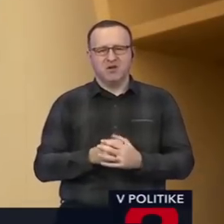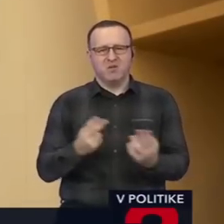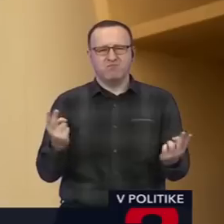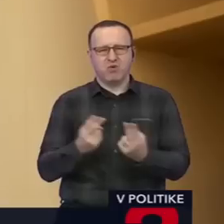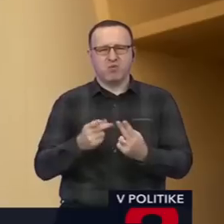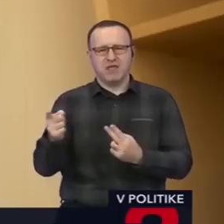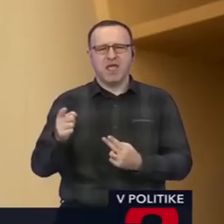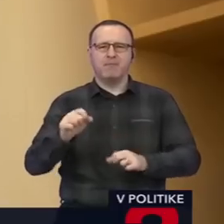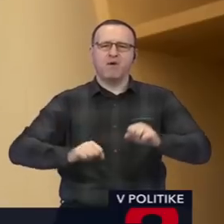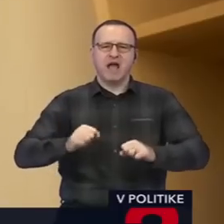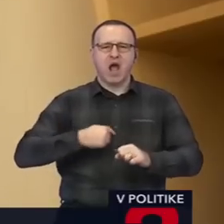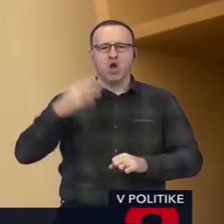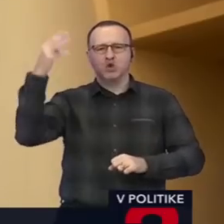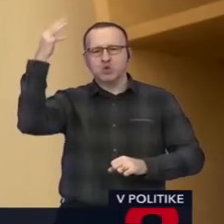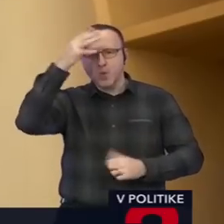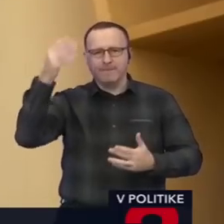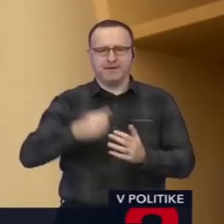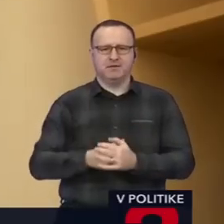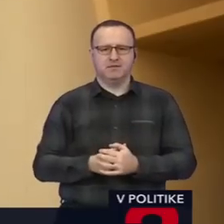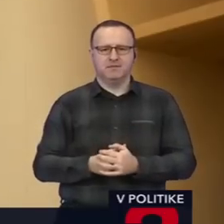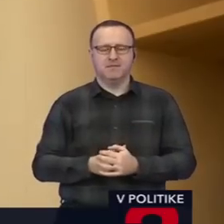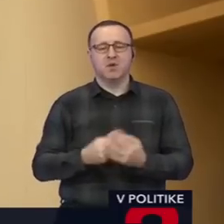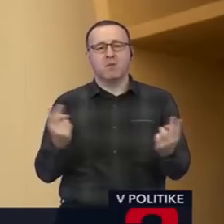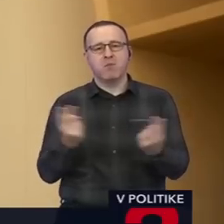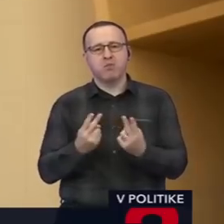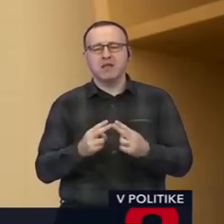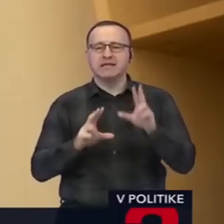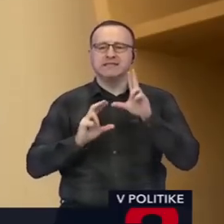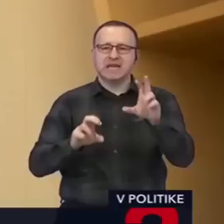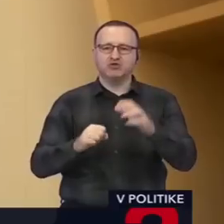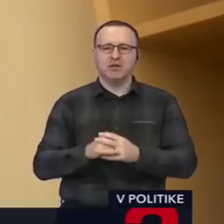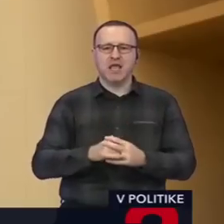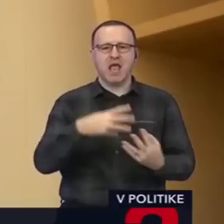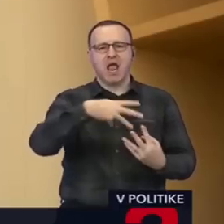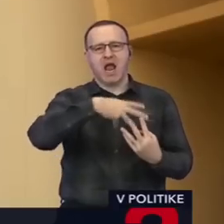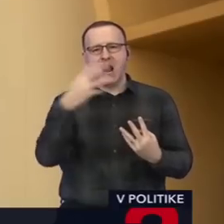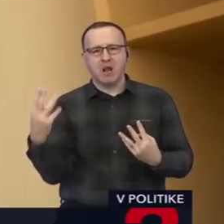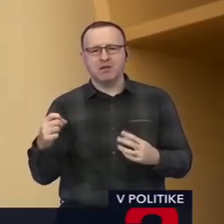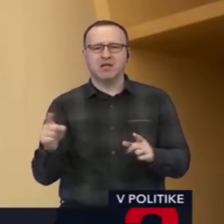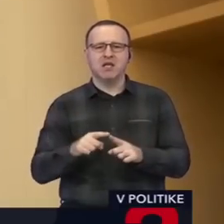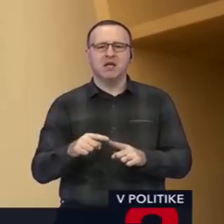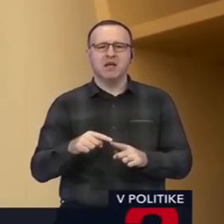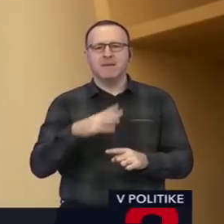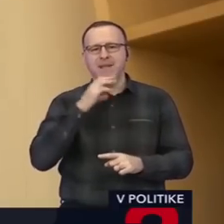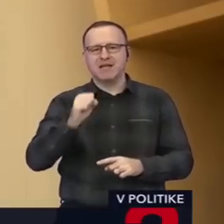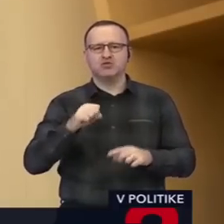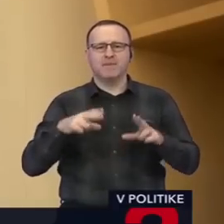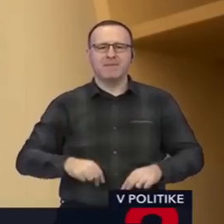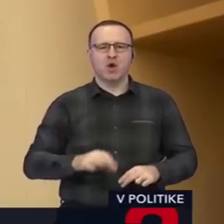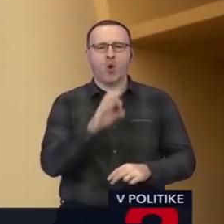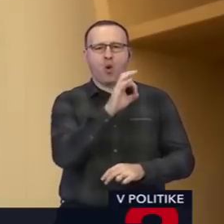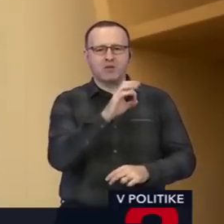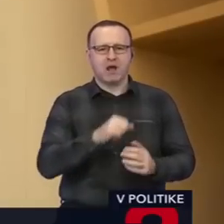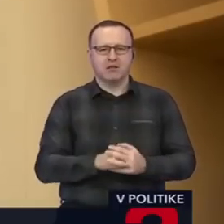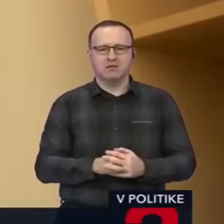úspešne v Spojených štátoch. Niečo podobné, to strašenie LGBTI a inými robí Viktor Orbán, nielen LGBTI, ale aj